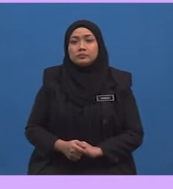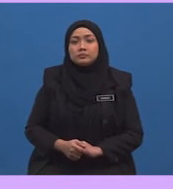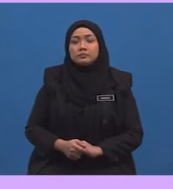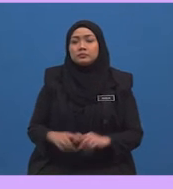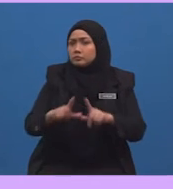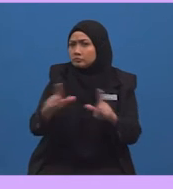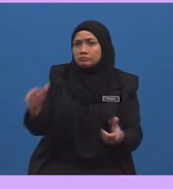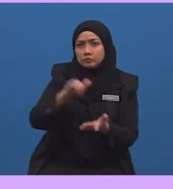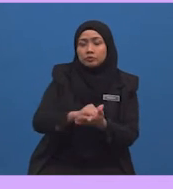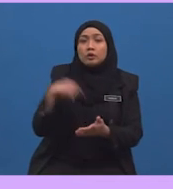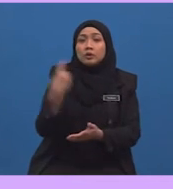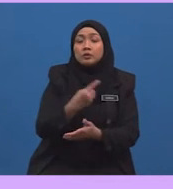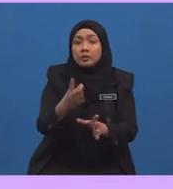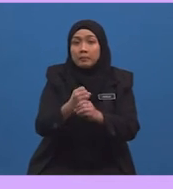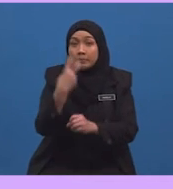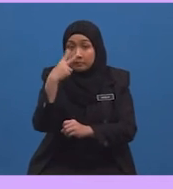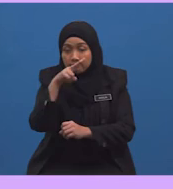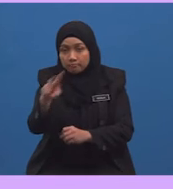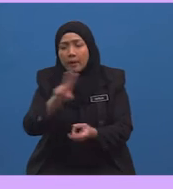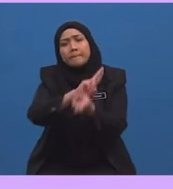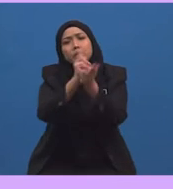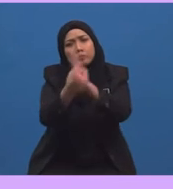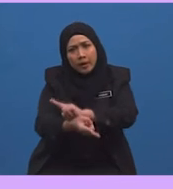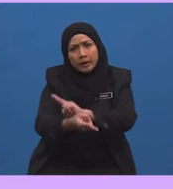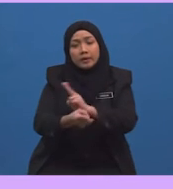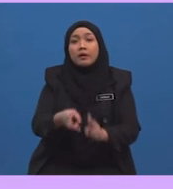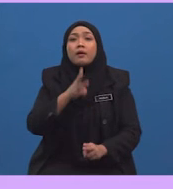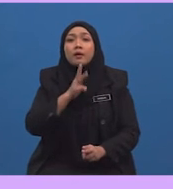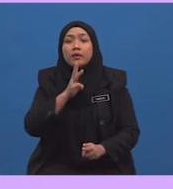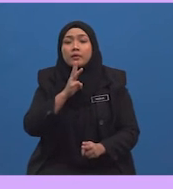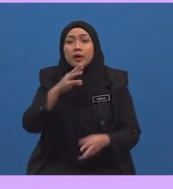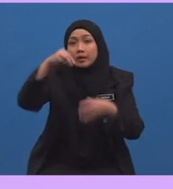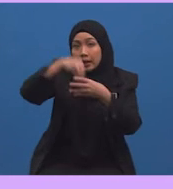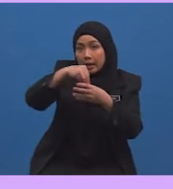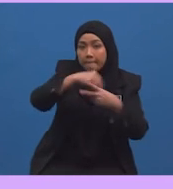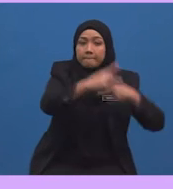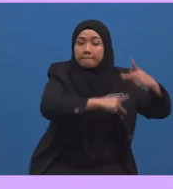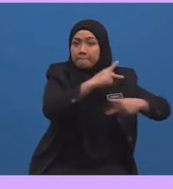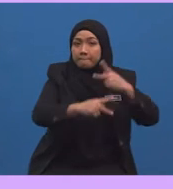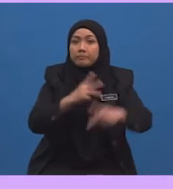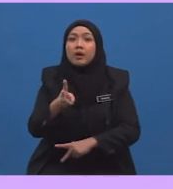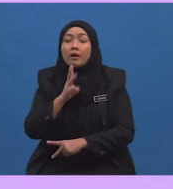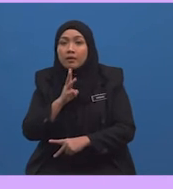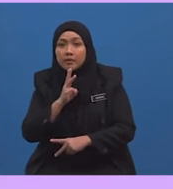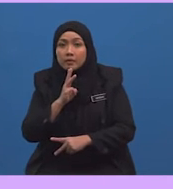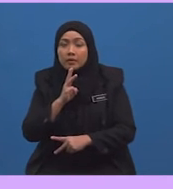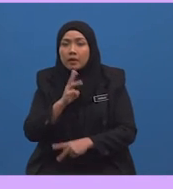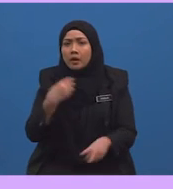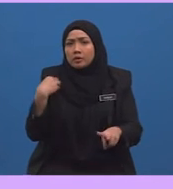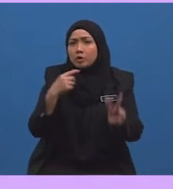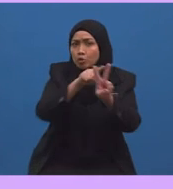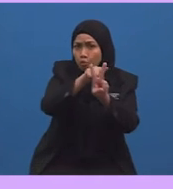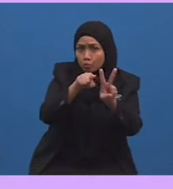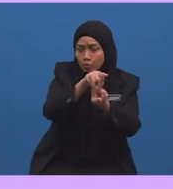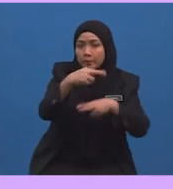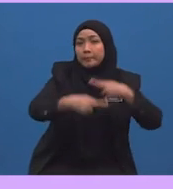Selain itu, kita dapat melihat perubahan kadar air berlaku dalam kitar air melalui dua proses. Tahukah